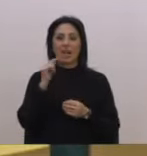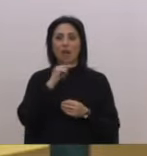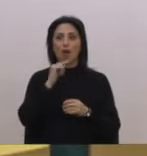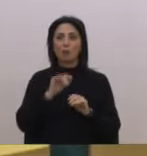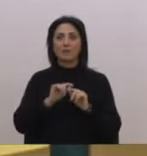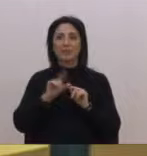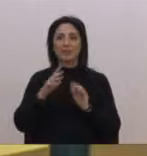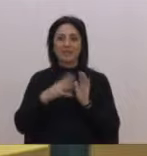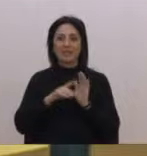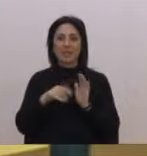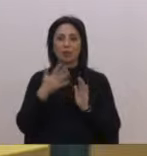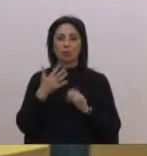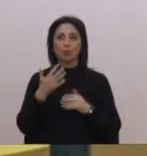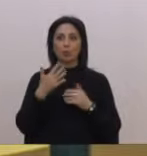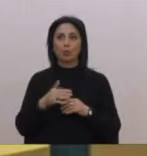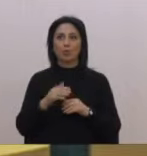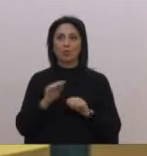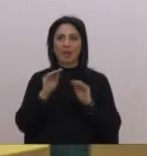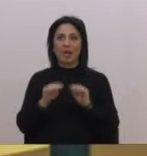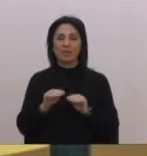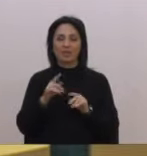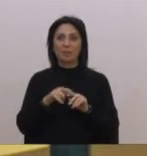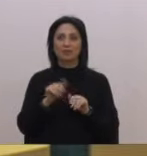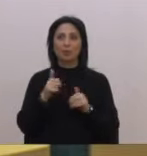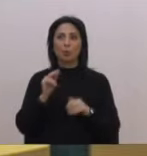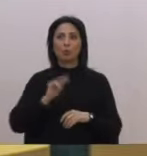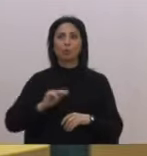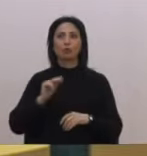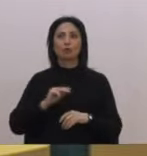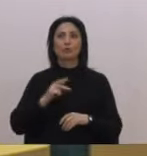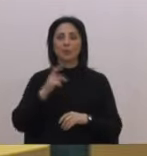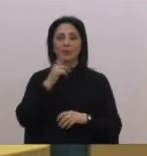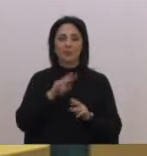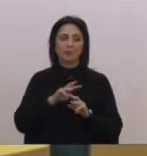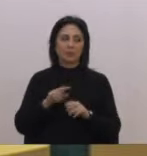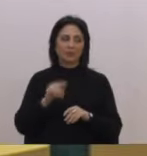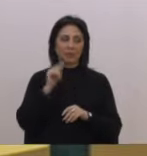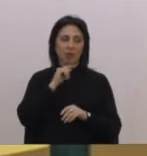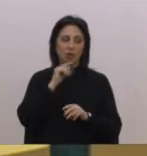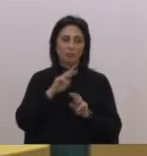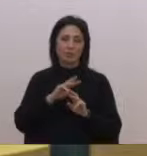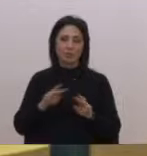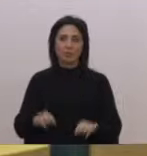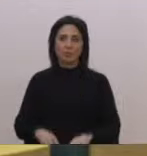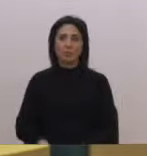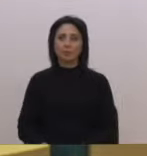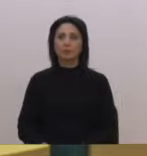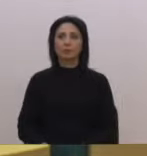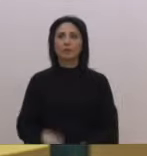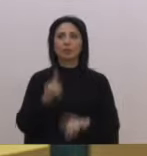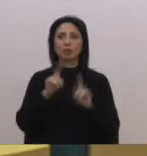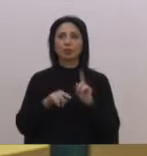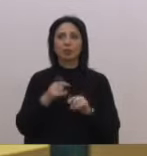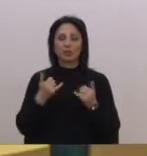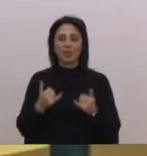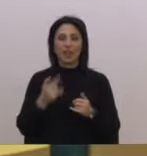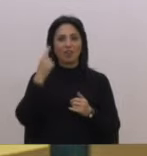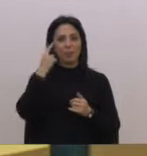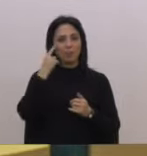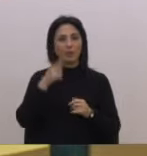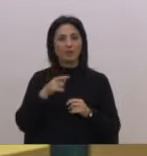ზრდა 9-5 უკვე ასახავს იმას, თუ როგორ მუშაობს ბატონი მინისტრი და ეკონომიკის სამინისტრო. ზოგადად ახლა ვფიქრობდი,